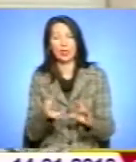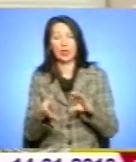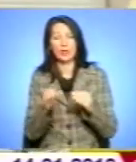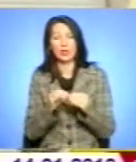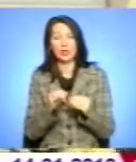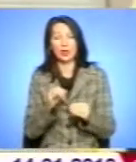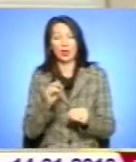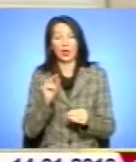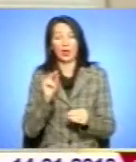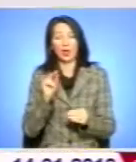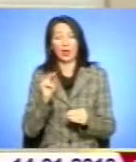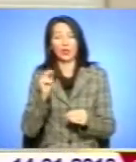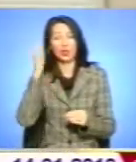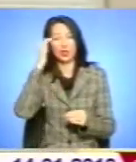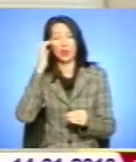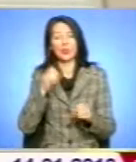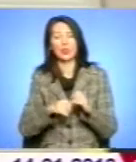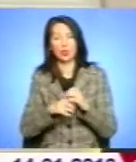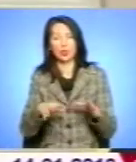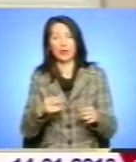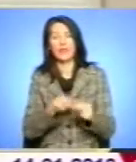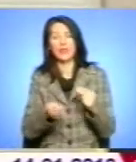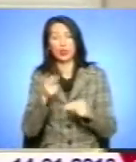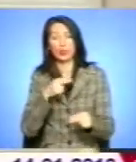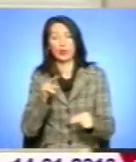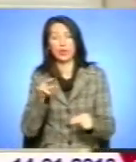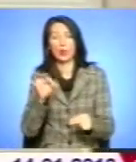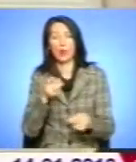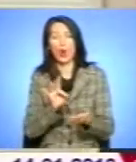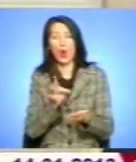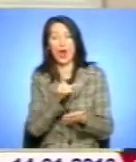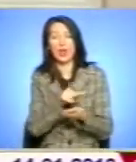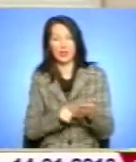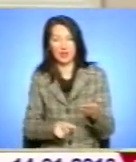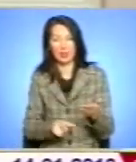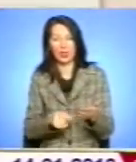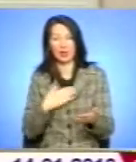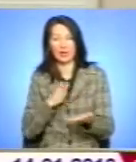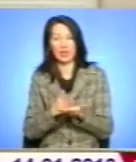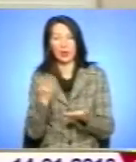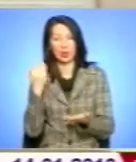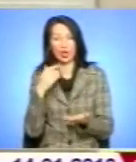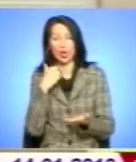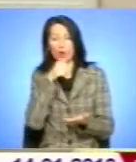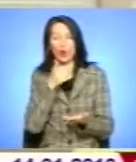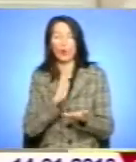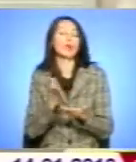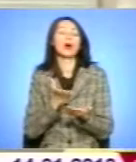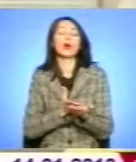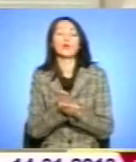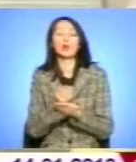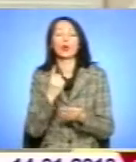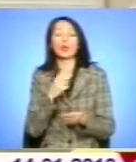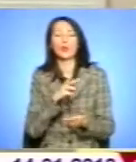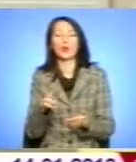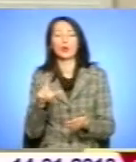Чорнобильської катастрофи, це відшкодування по рецептах. Далі в нас ще є, і вона минулого року була профінансована на